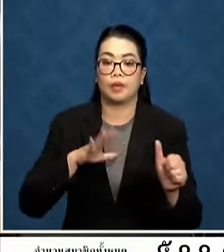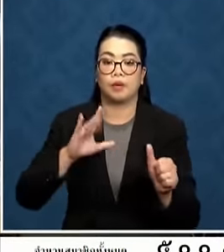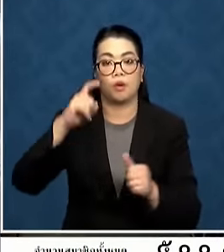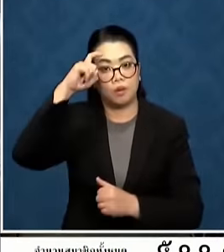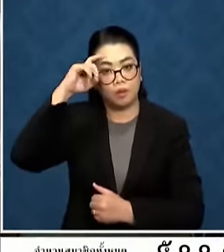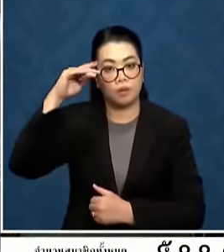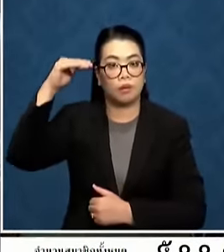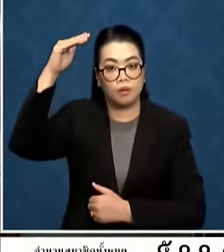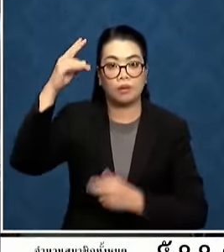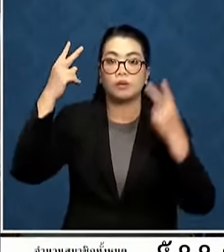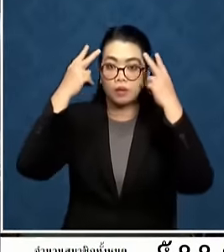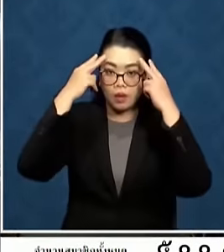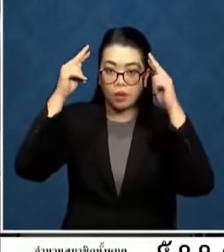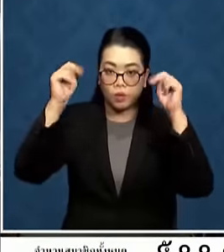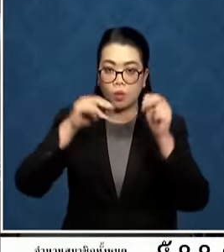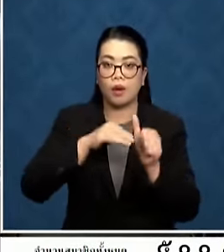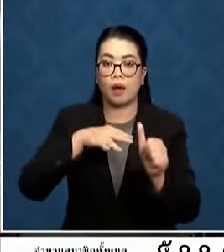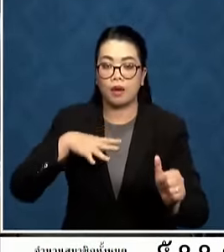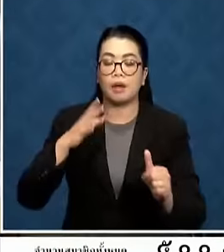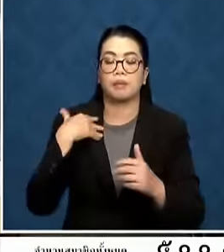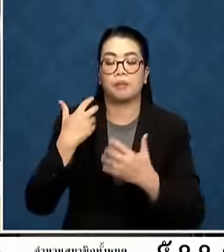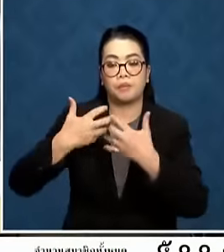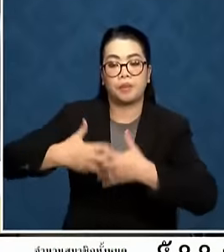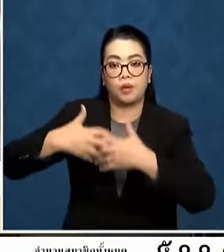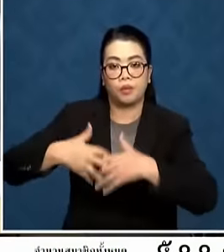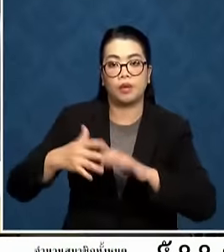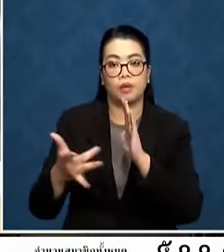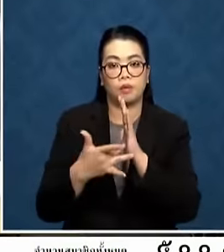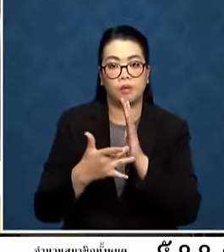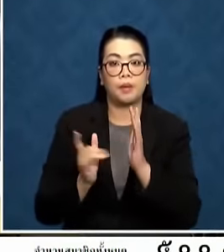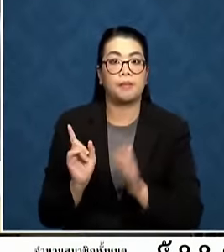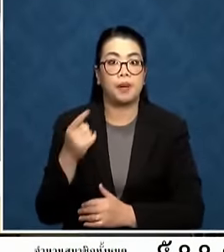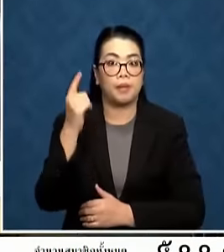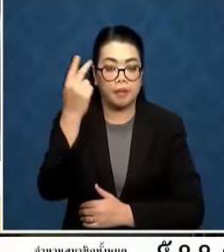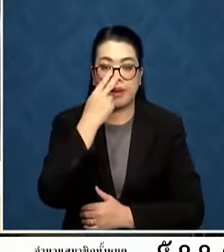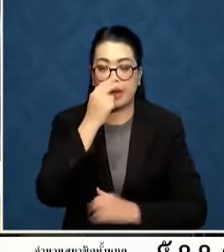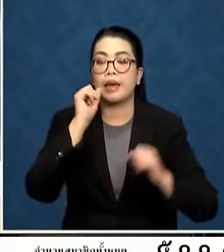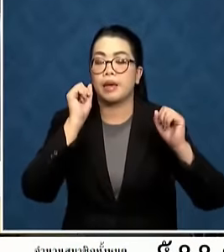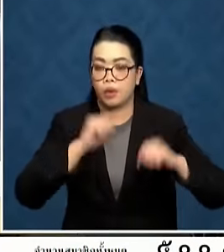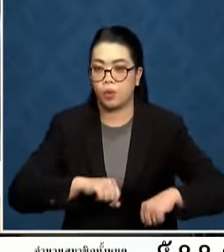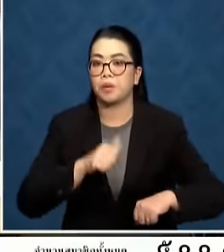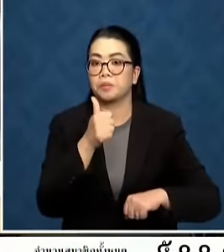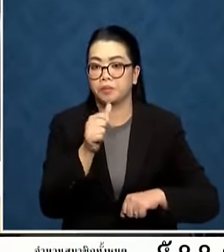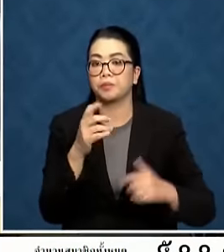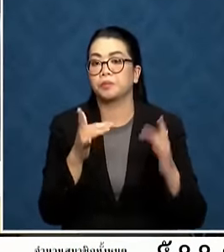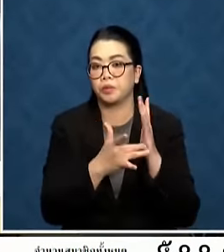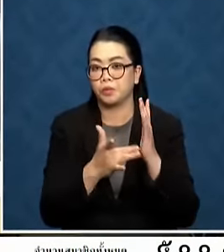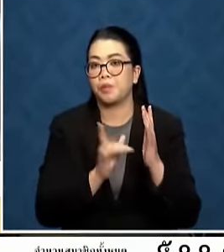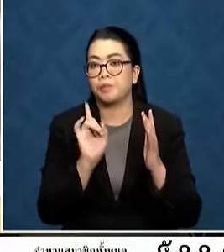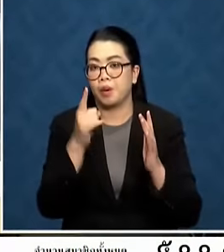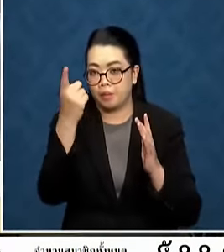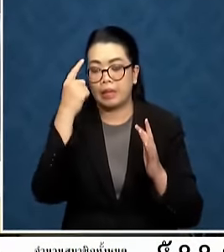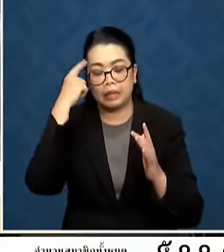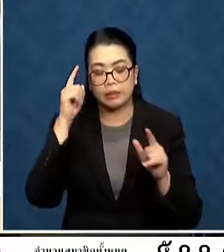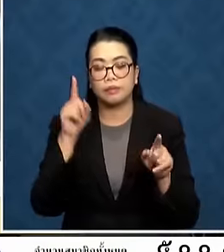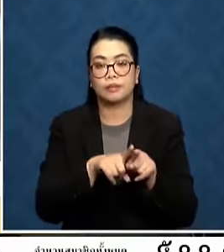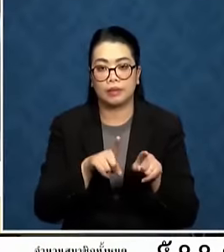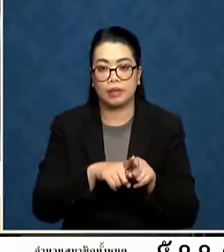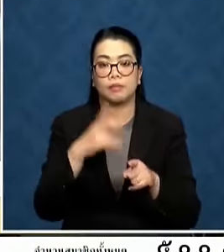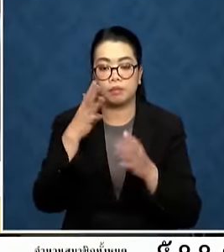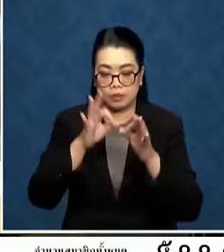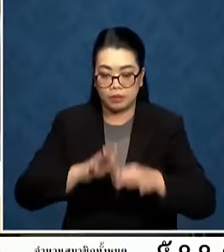เศรษฐาให้ความสำคัญกับการสร้างอุตสาหกรรมใหม่ๆนะครับพรรคเก้าไกลเห็นด้วยด้วยซ้ำว่าประเทศต้องการอุตสาหกรรมใหม่เพราะเป็นหัว